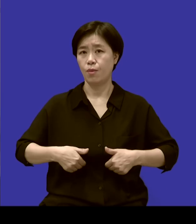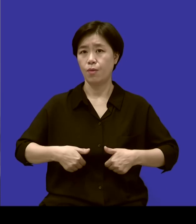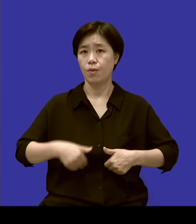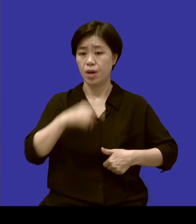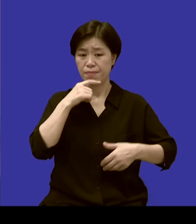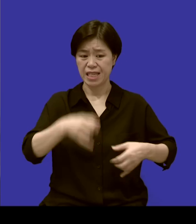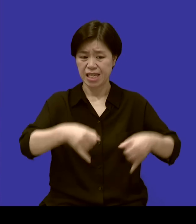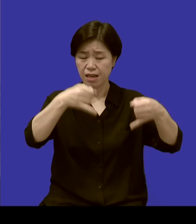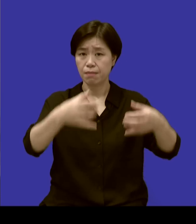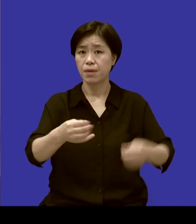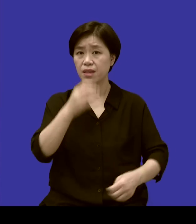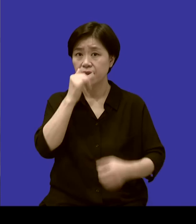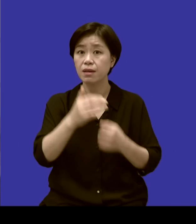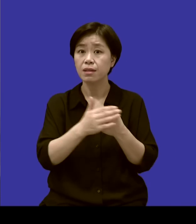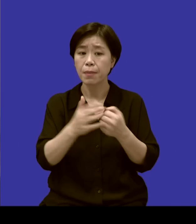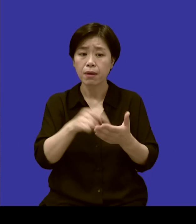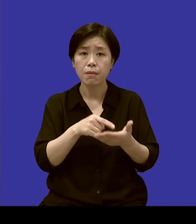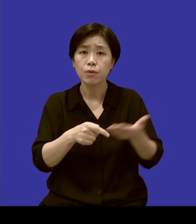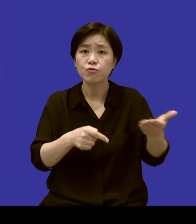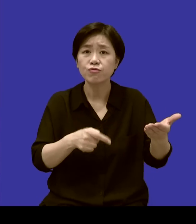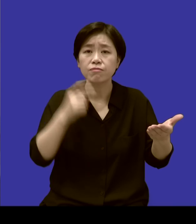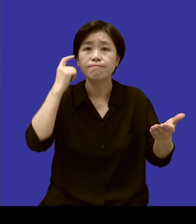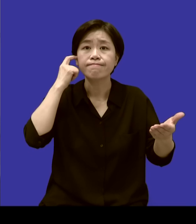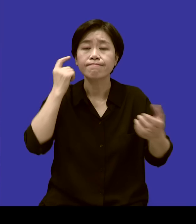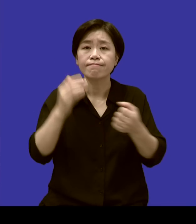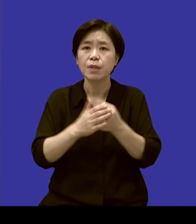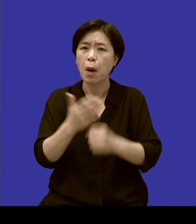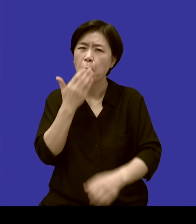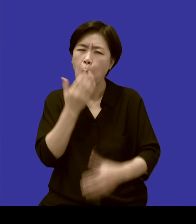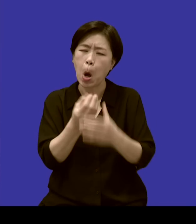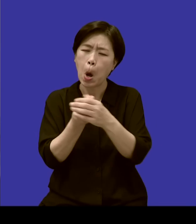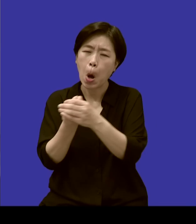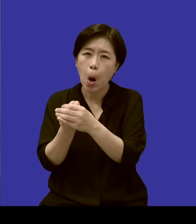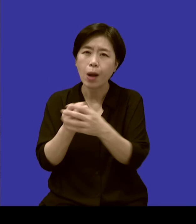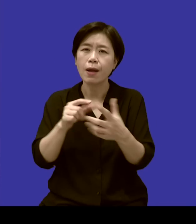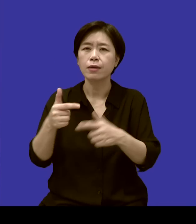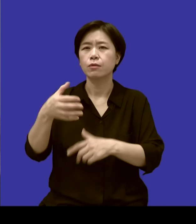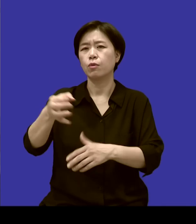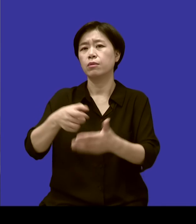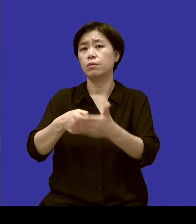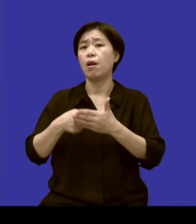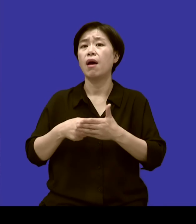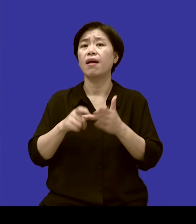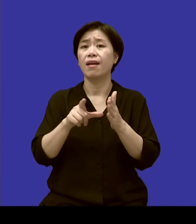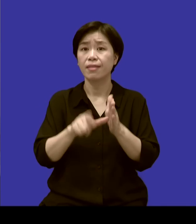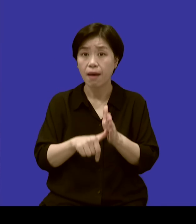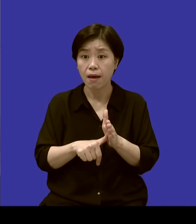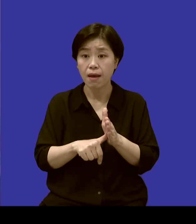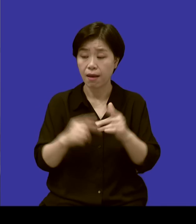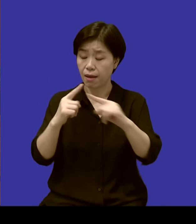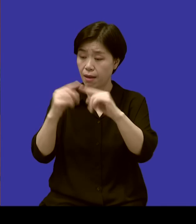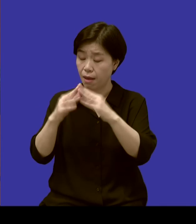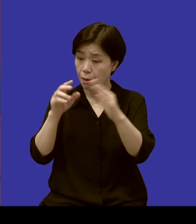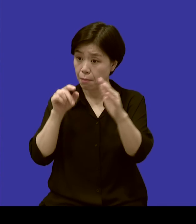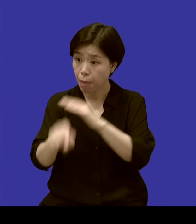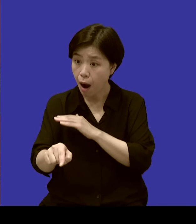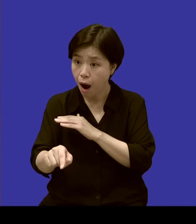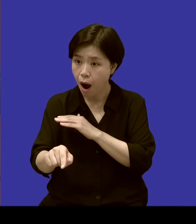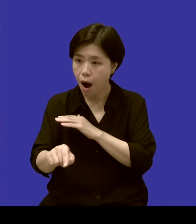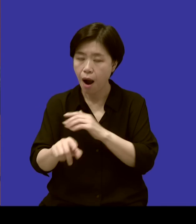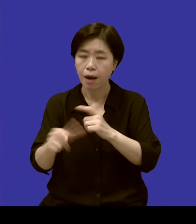때문에 아껴서 그치, 나는 그쵸. 갚아야 된다는 그렇죠. 그런 상황이었기 때문에 어머 세상에 이 호텔 음식이야 완전히